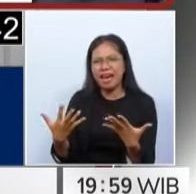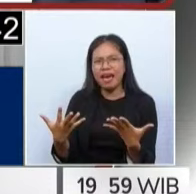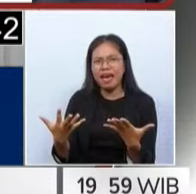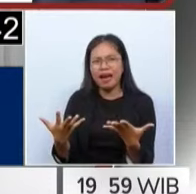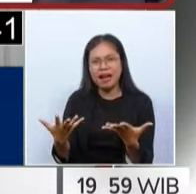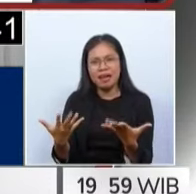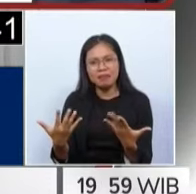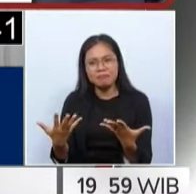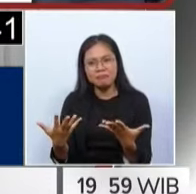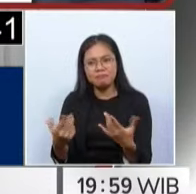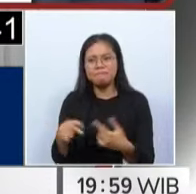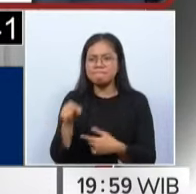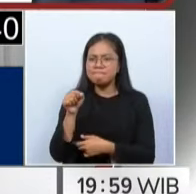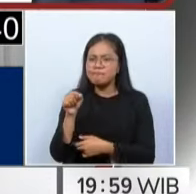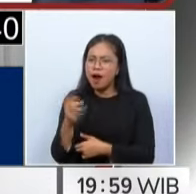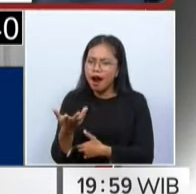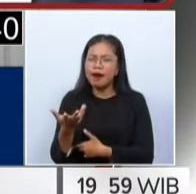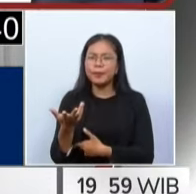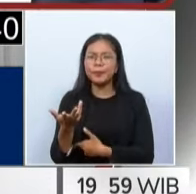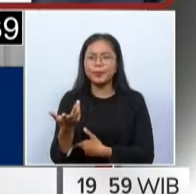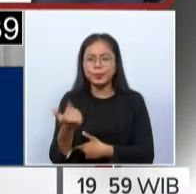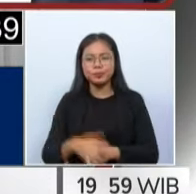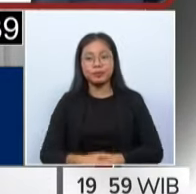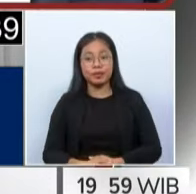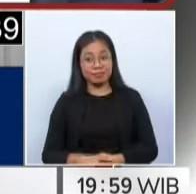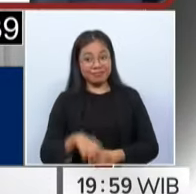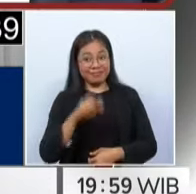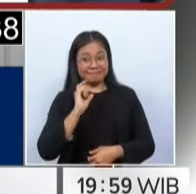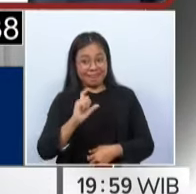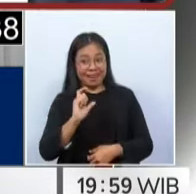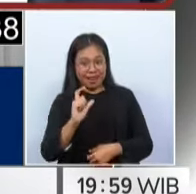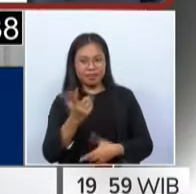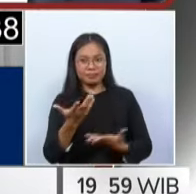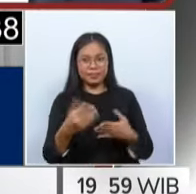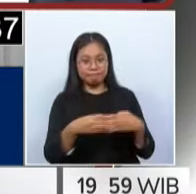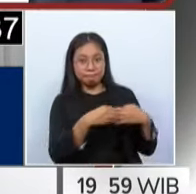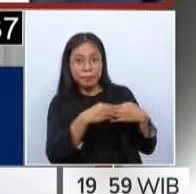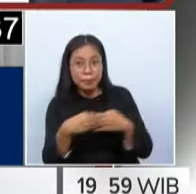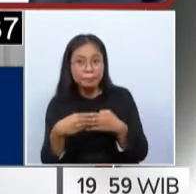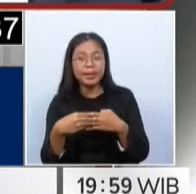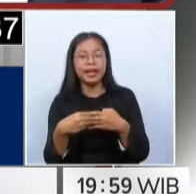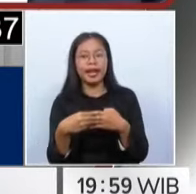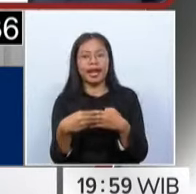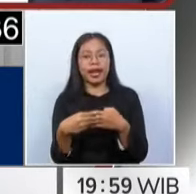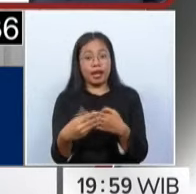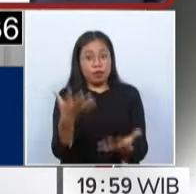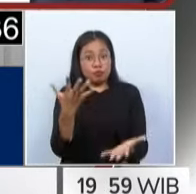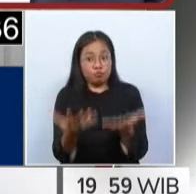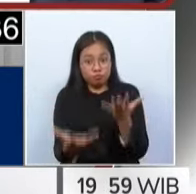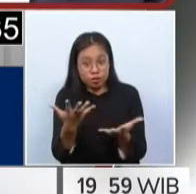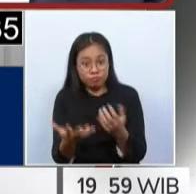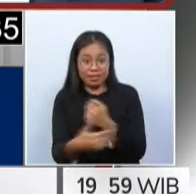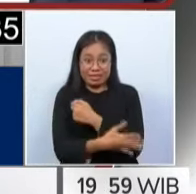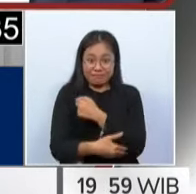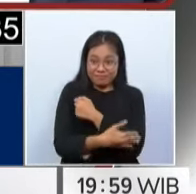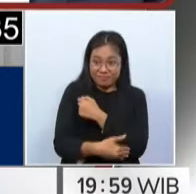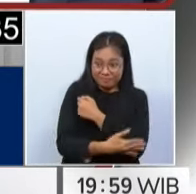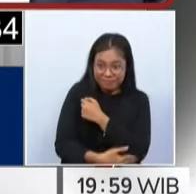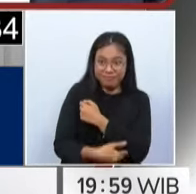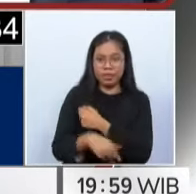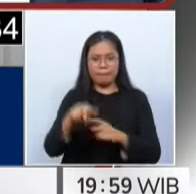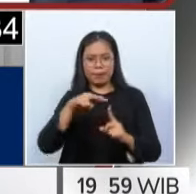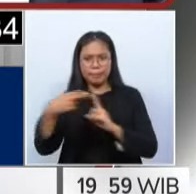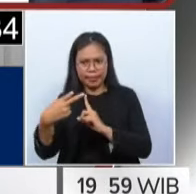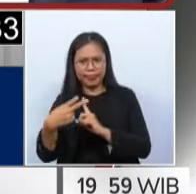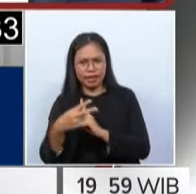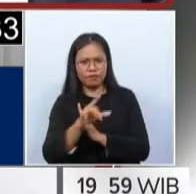ya jadi leadership Apakah negara apakah perorangan tapi terutama